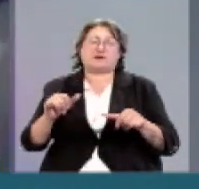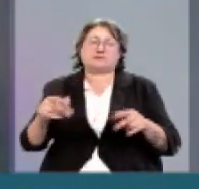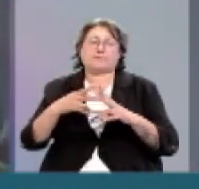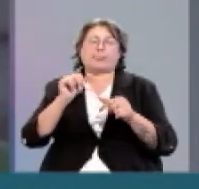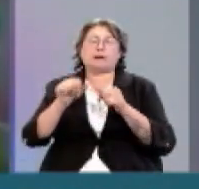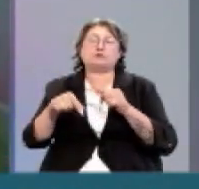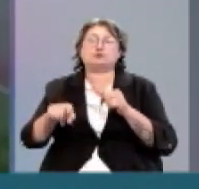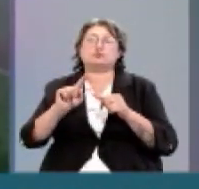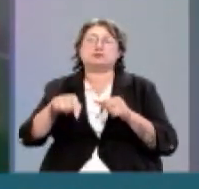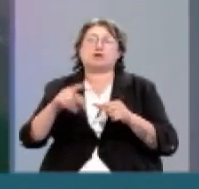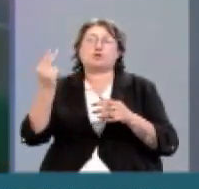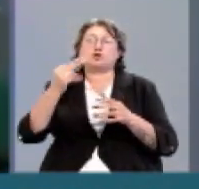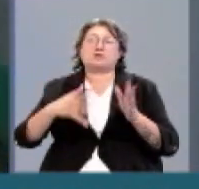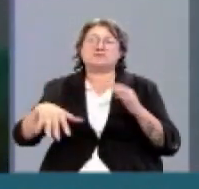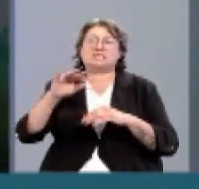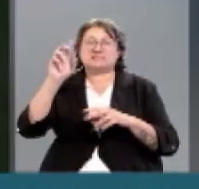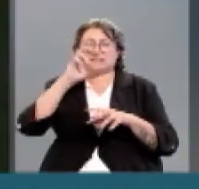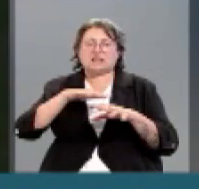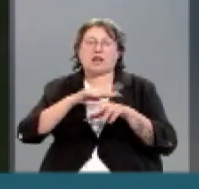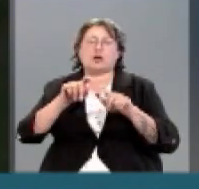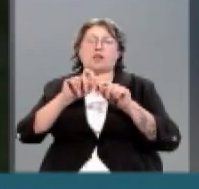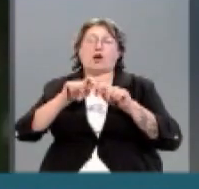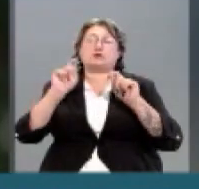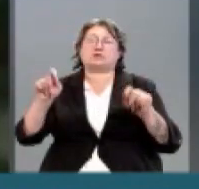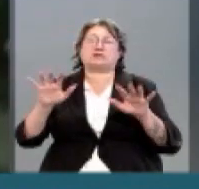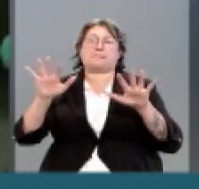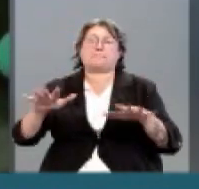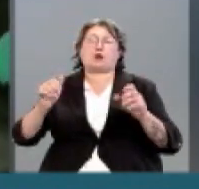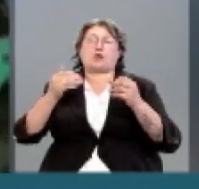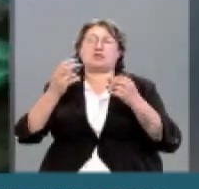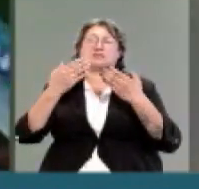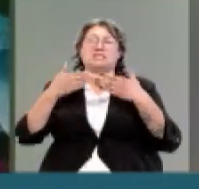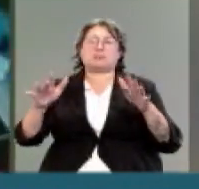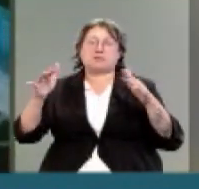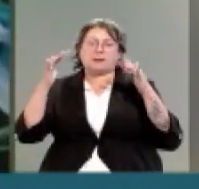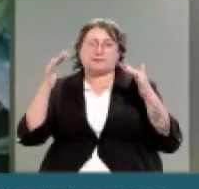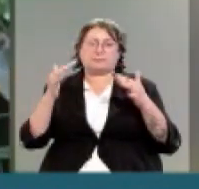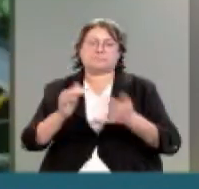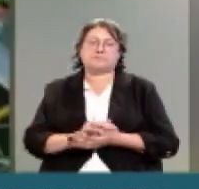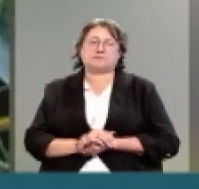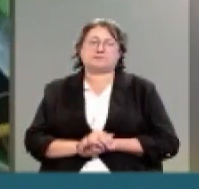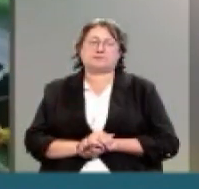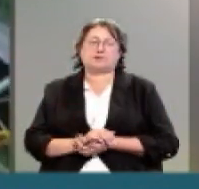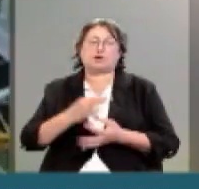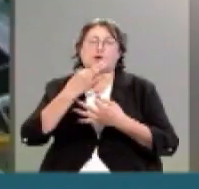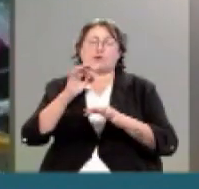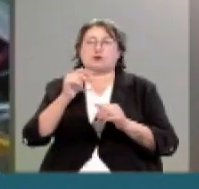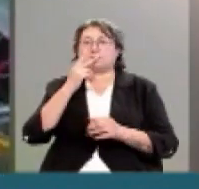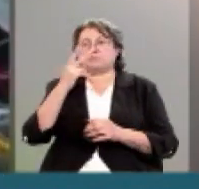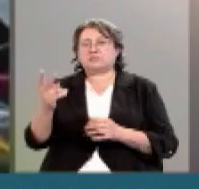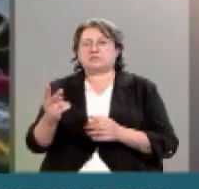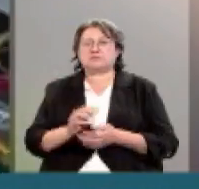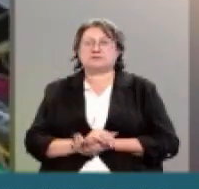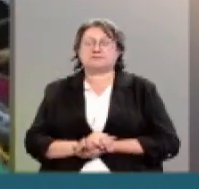кеңістікте, ашық аспан астында сурет салады. Су жаңа туындының қалай жарық көргенін кез келген адам тамашалай алады. Гүлім Қажымқызы, Алексей Руденко,